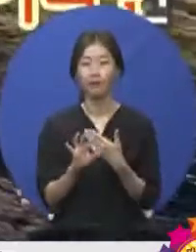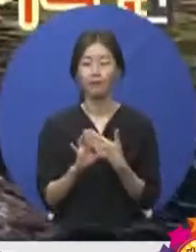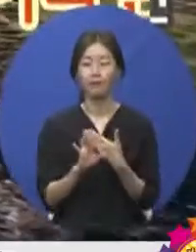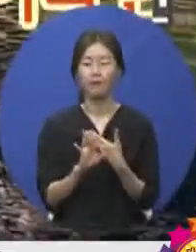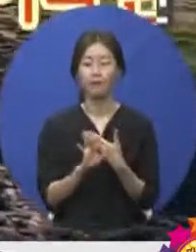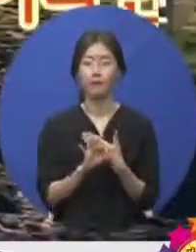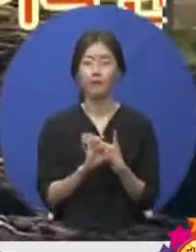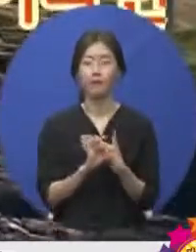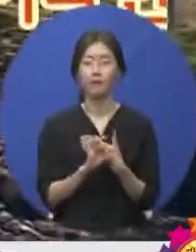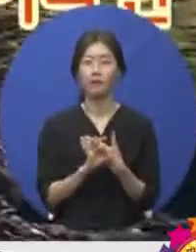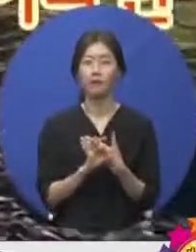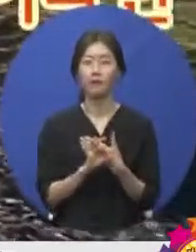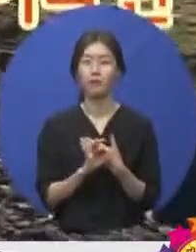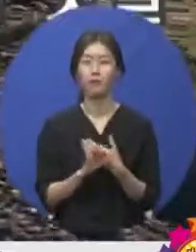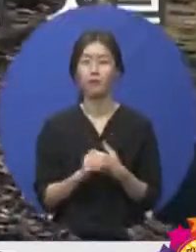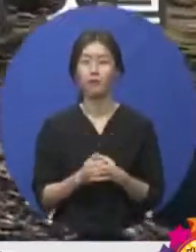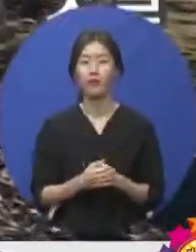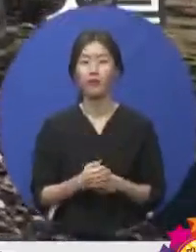사람이라면